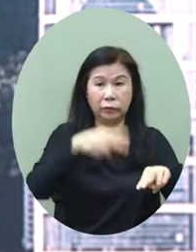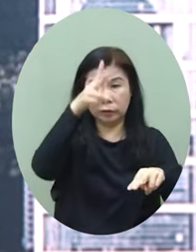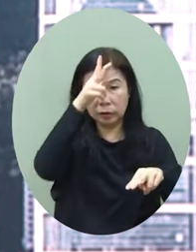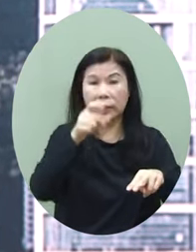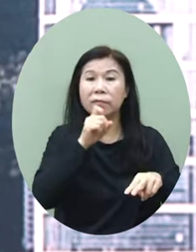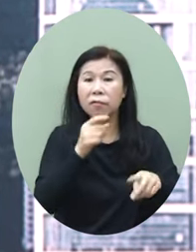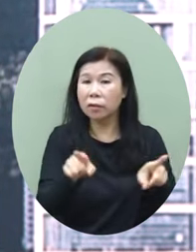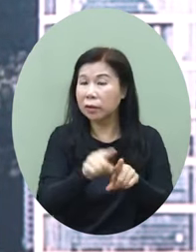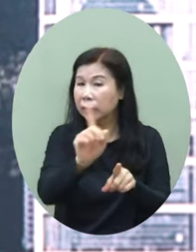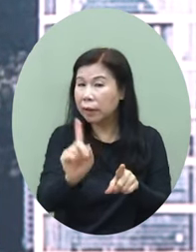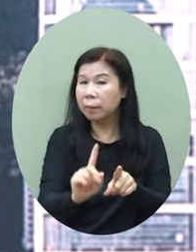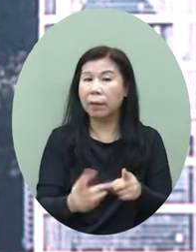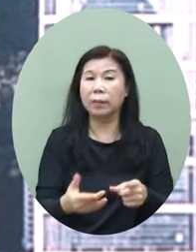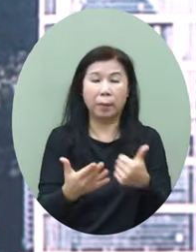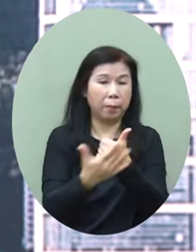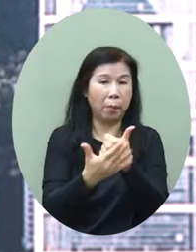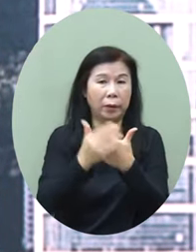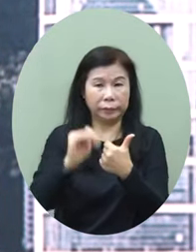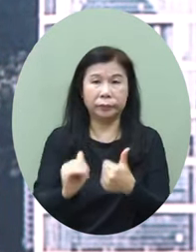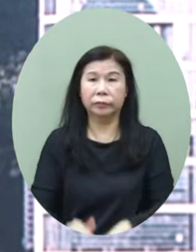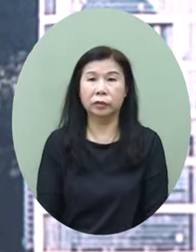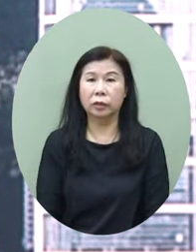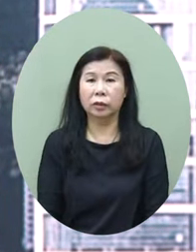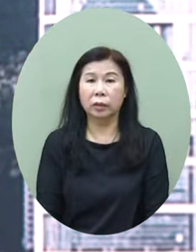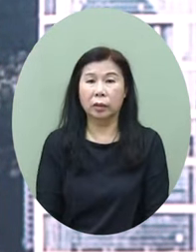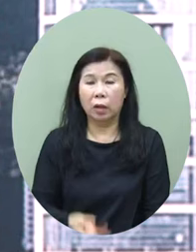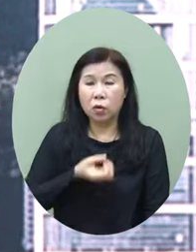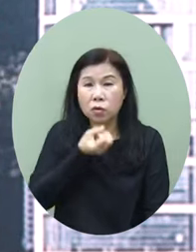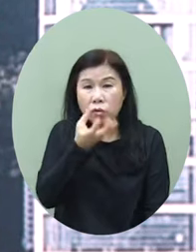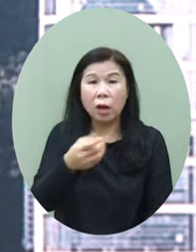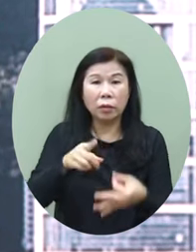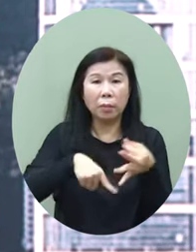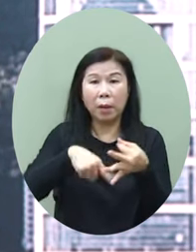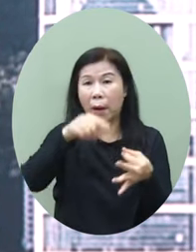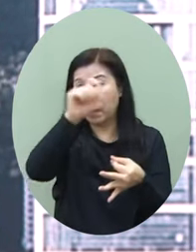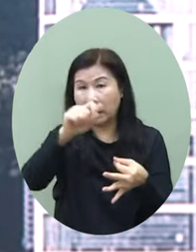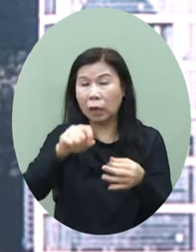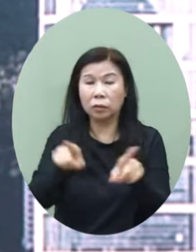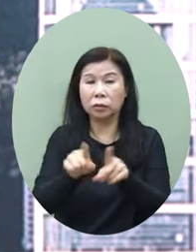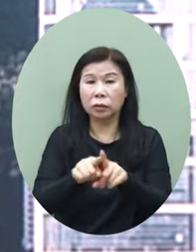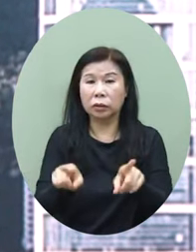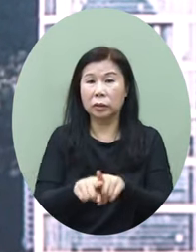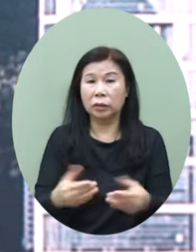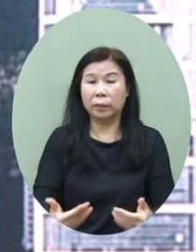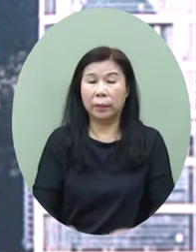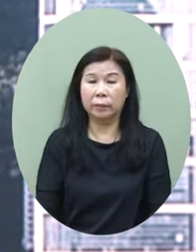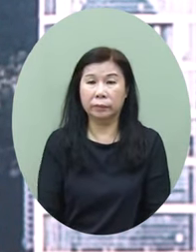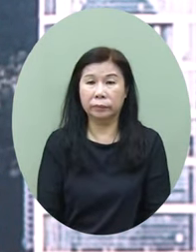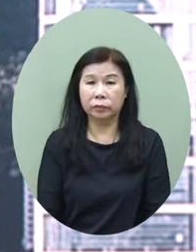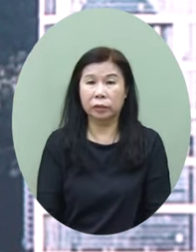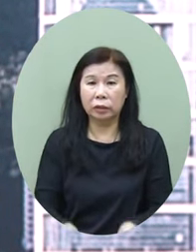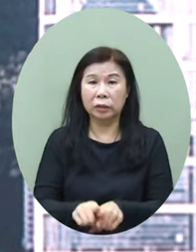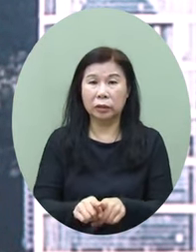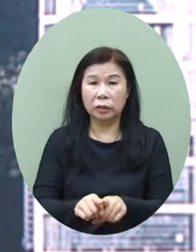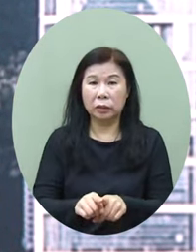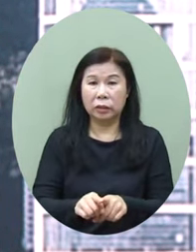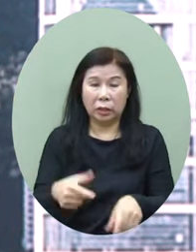方面可以協助我們你提出的問題是正確的它也是同樣受到核准